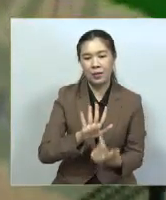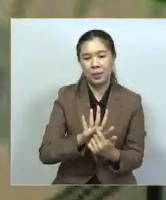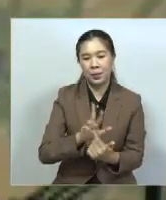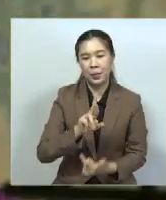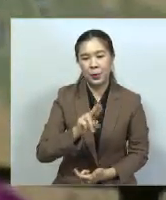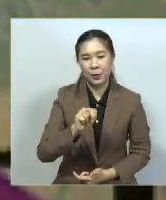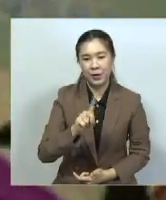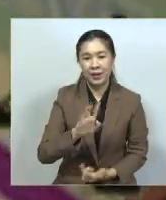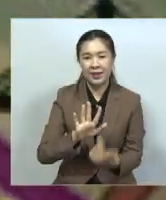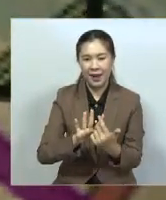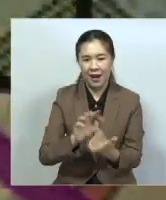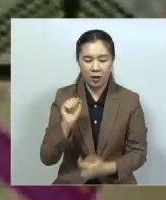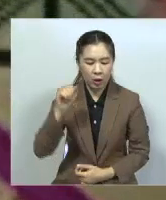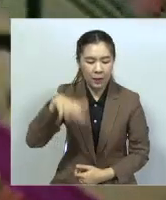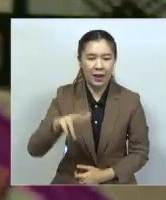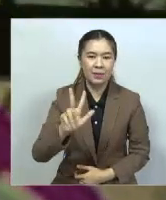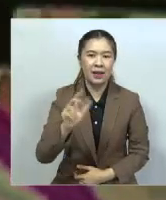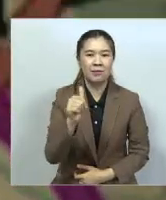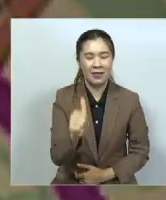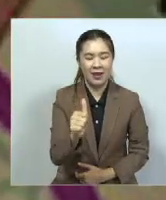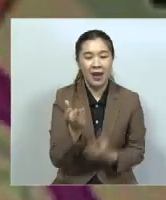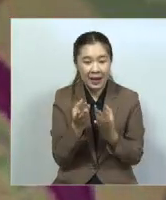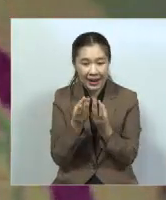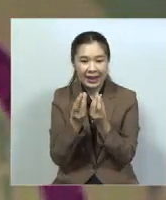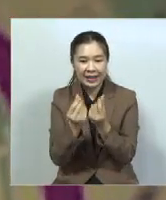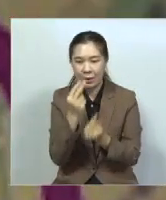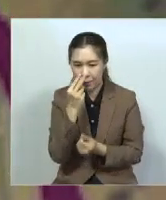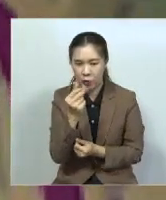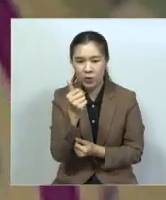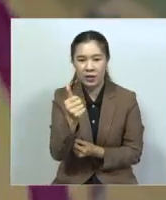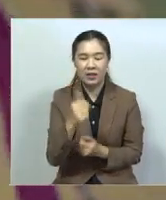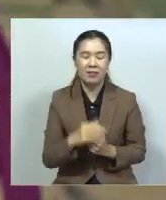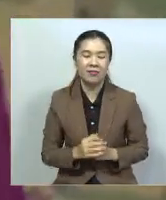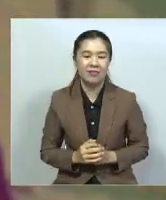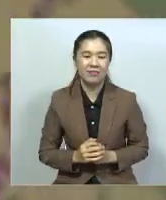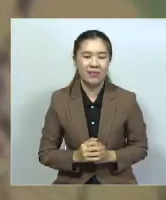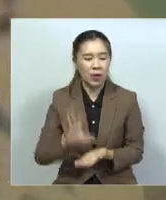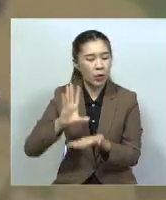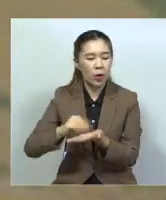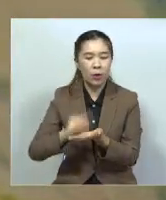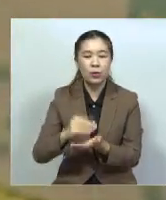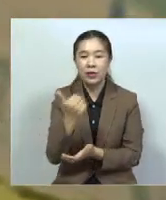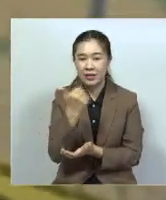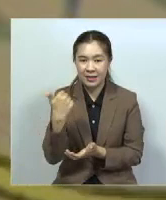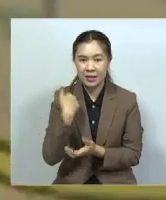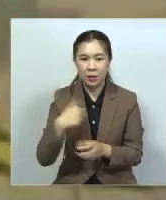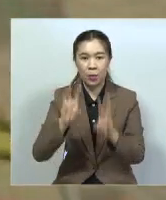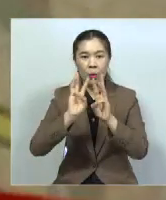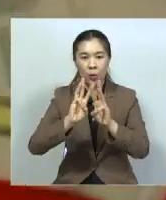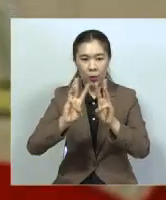พระราม3ได้ค่ะก็ทั้งหมดนี้นะคะไปดูรายละเอียดเพิ่มเติมกันได้นะคะแล้วก็ยังดูข้อมูลอื่นได้ด้วยที่เว็บ